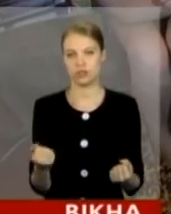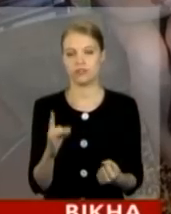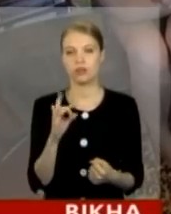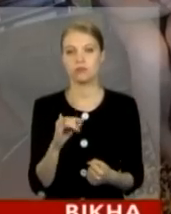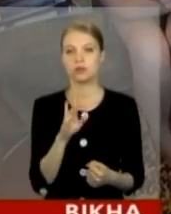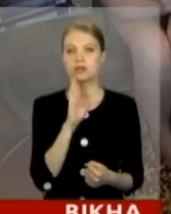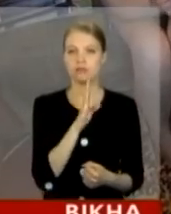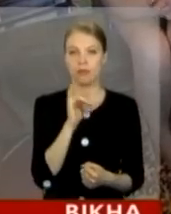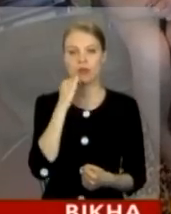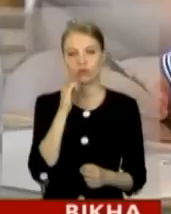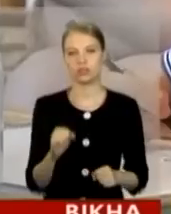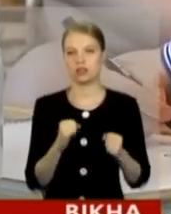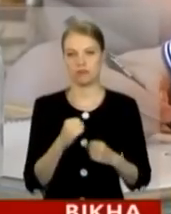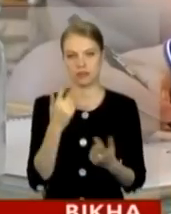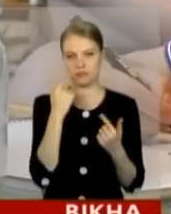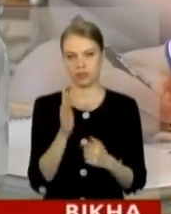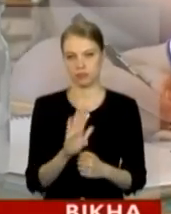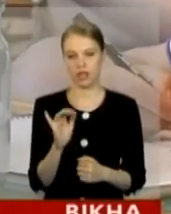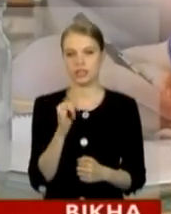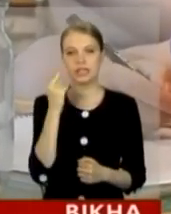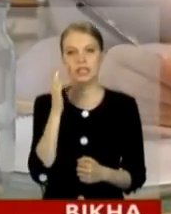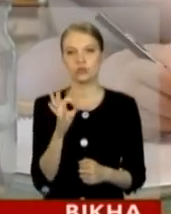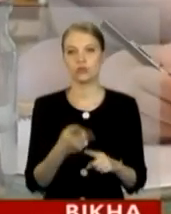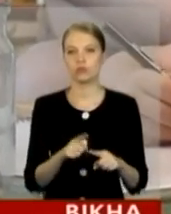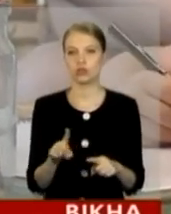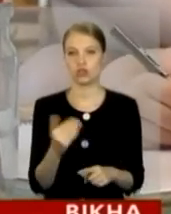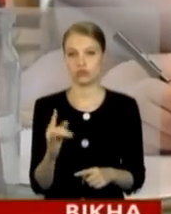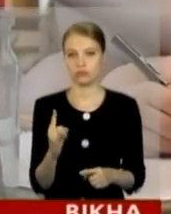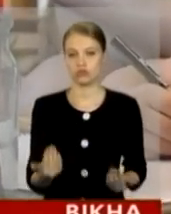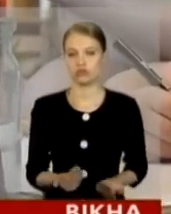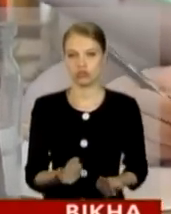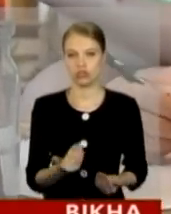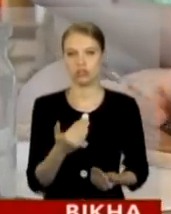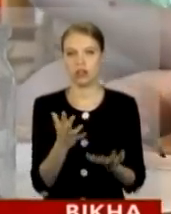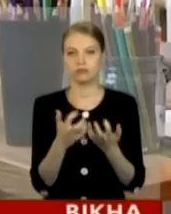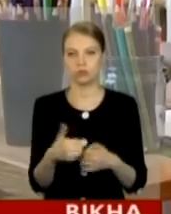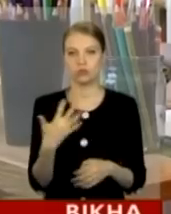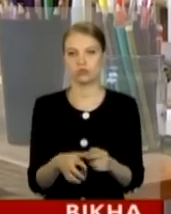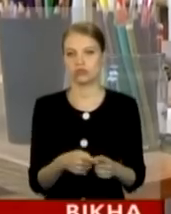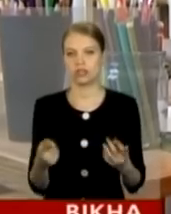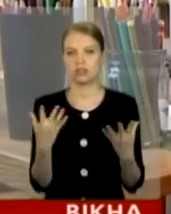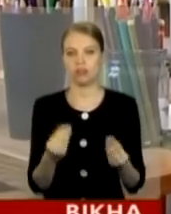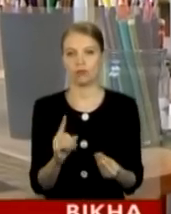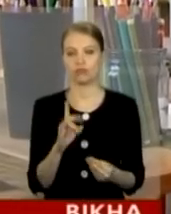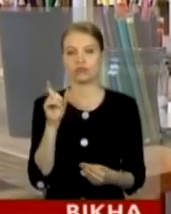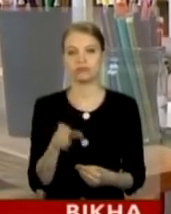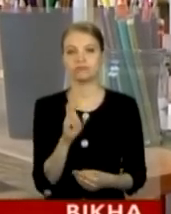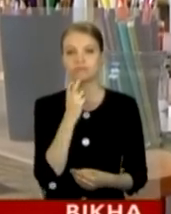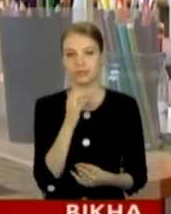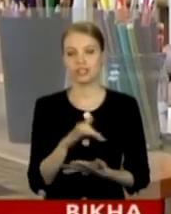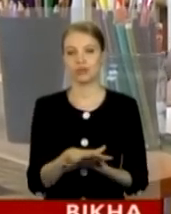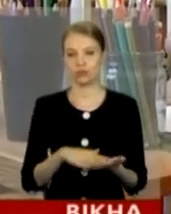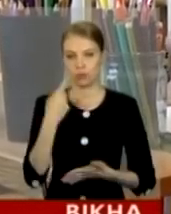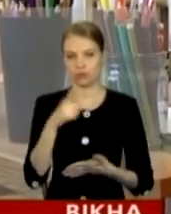Тимурі мама та бабуся намагаються не плакати і не думати про те, що його життя облічується вже днями. Адже він усміхається і